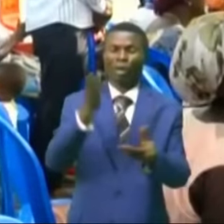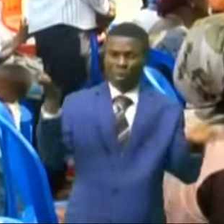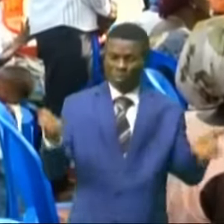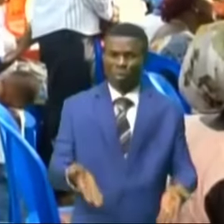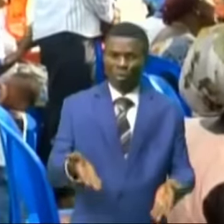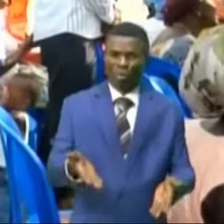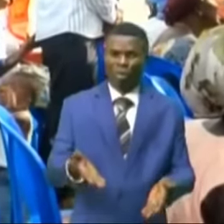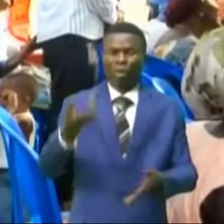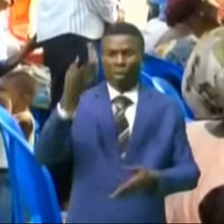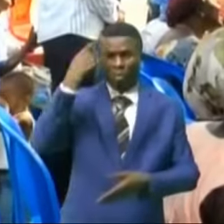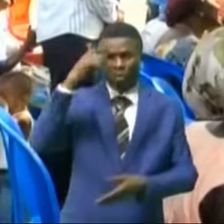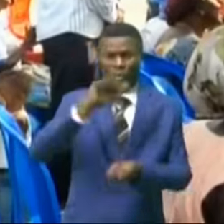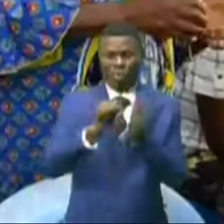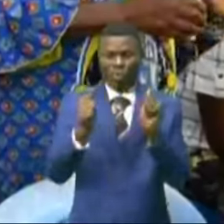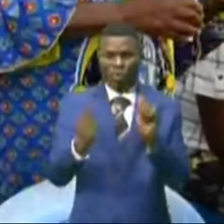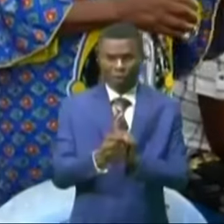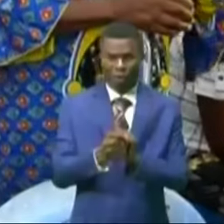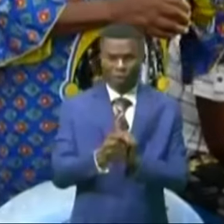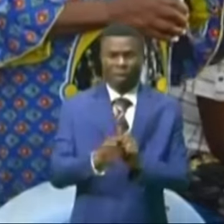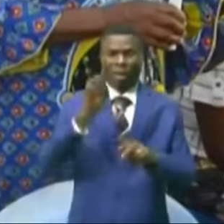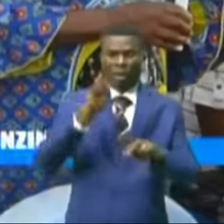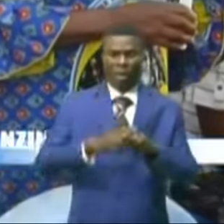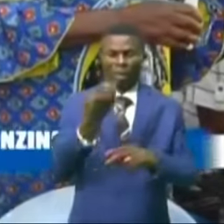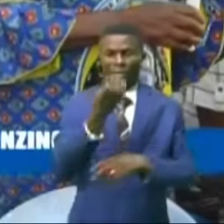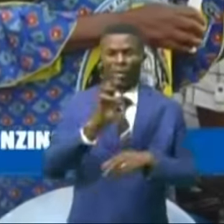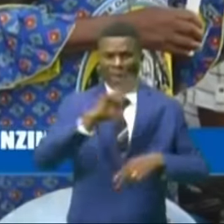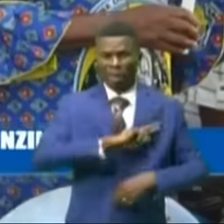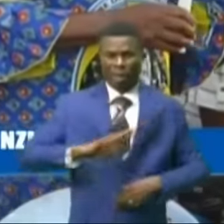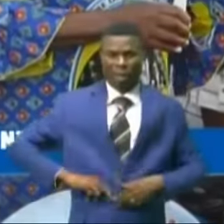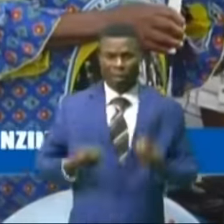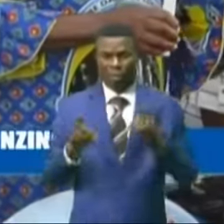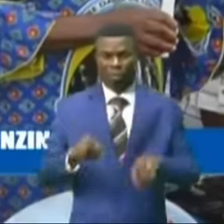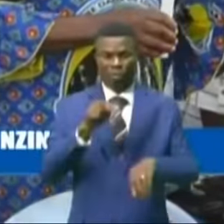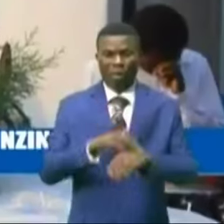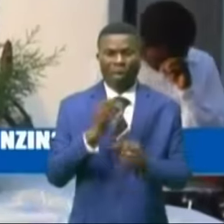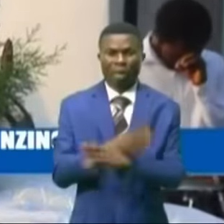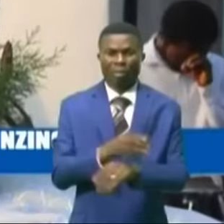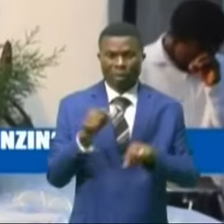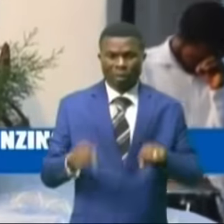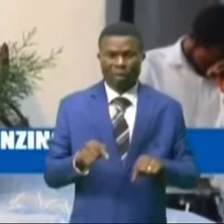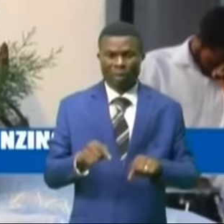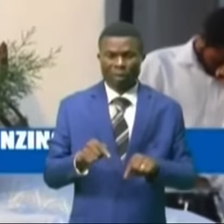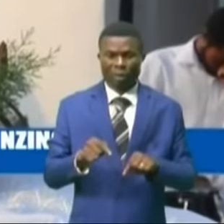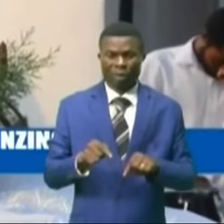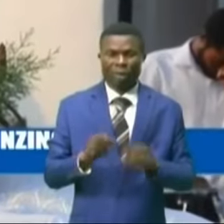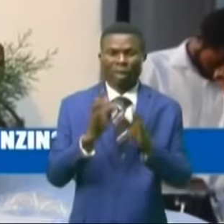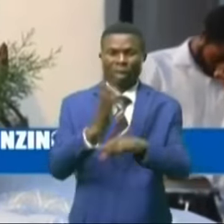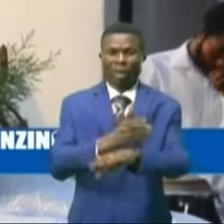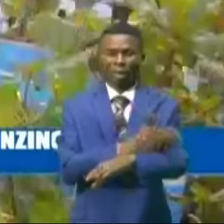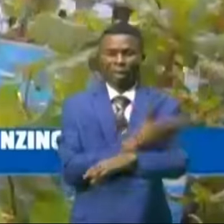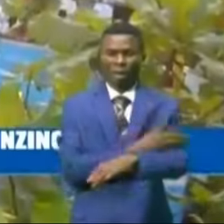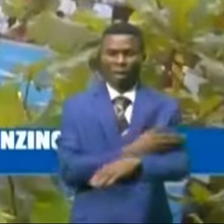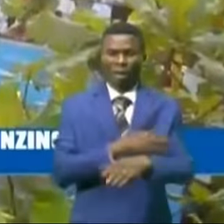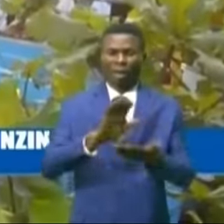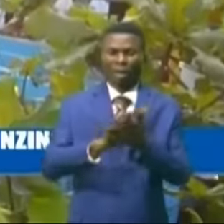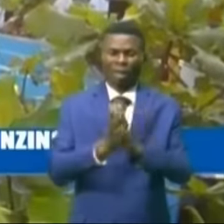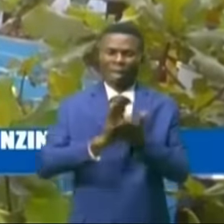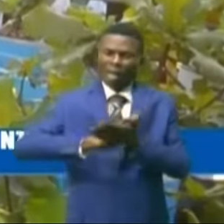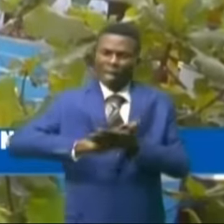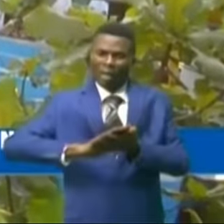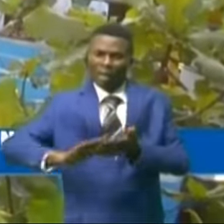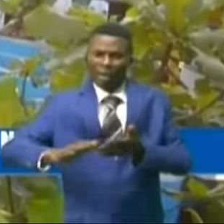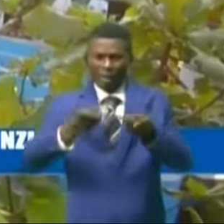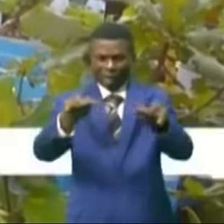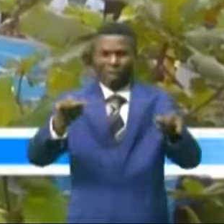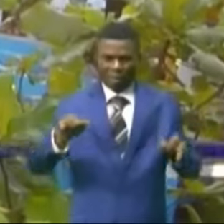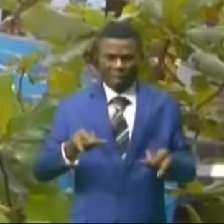par rapport à la situation qui prévaut en RDC. L'heure est maintenant à l'agrandissement et à l'embellissement de ces